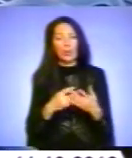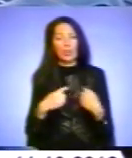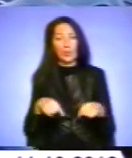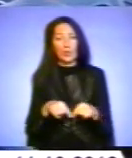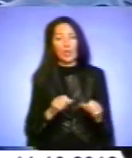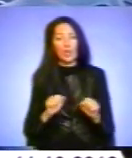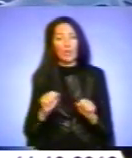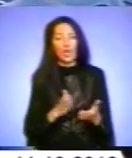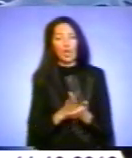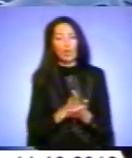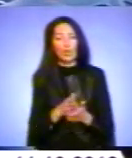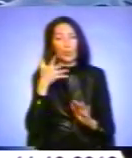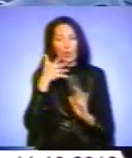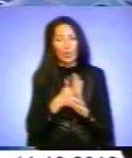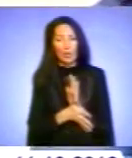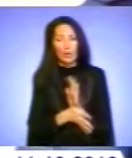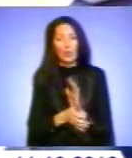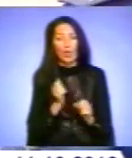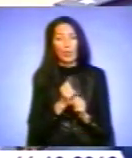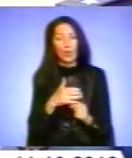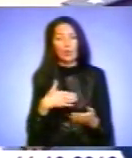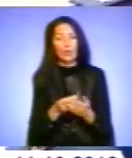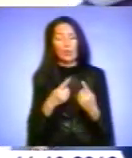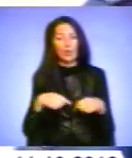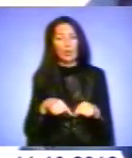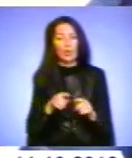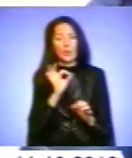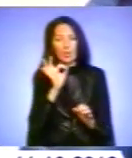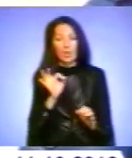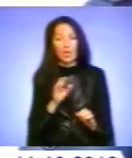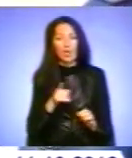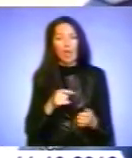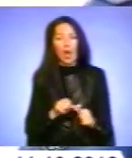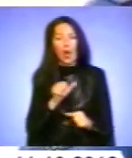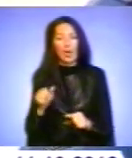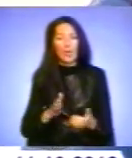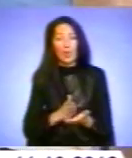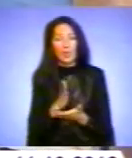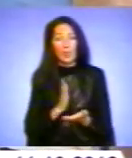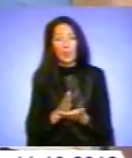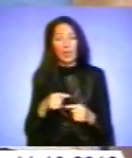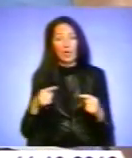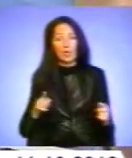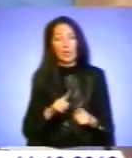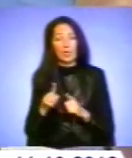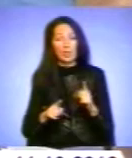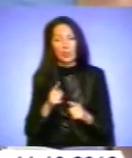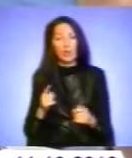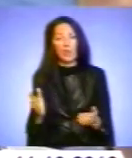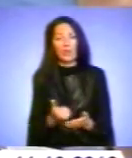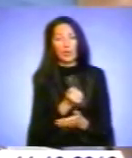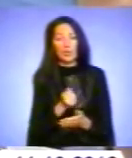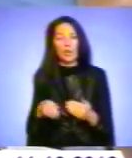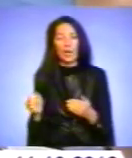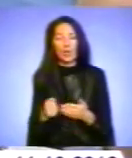служб, проаналізувавши роботу своїх підрозділів, зазначили, що на окремих напрямках відбулися певні зрушення. Вдалося домогтися тенденції